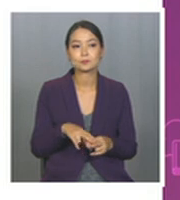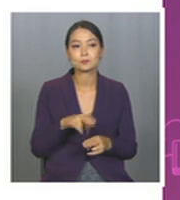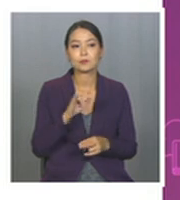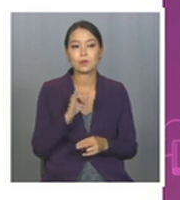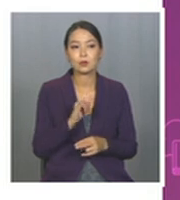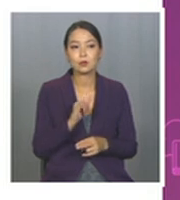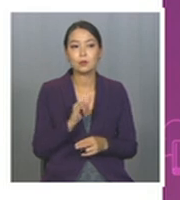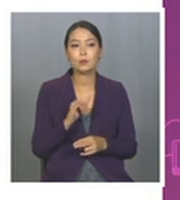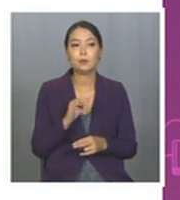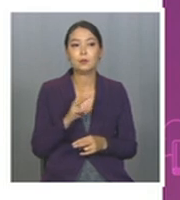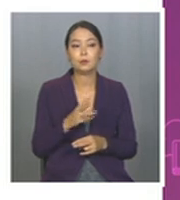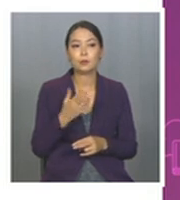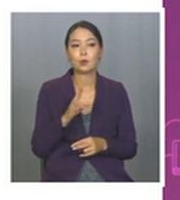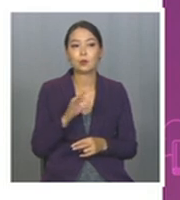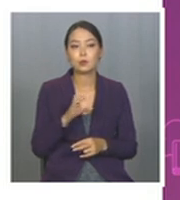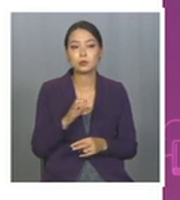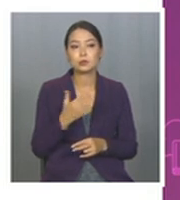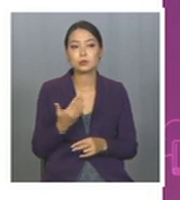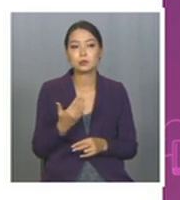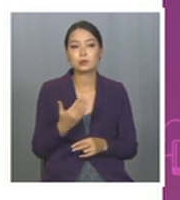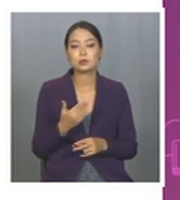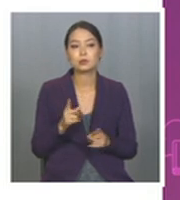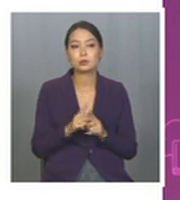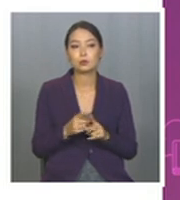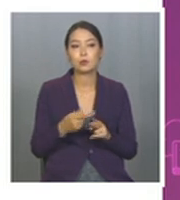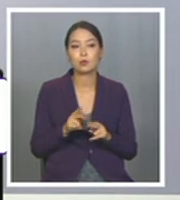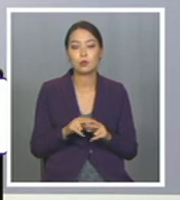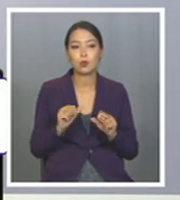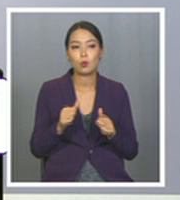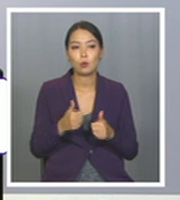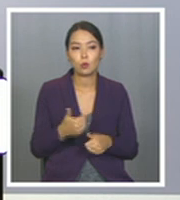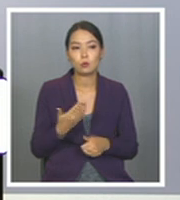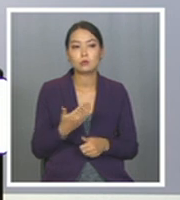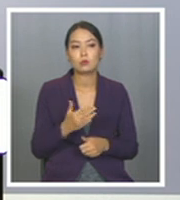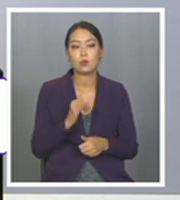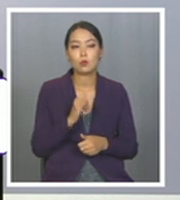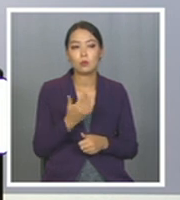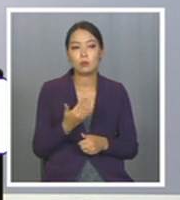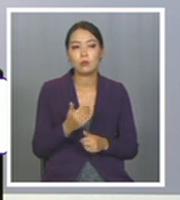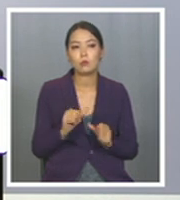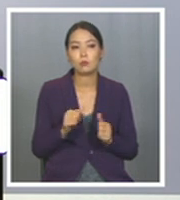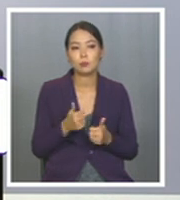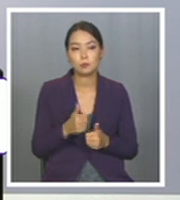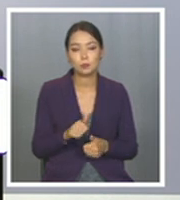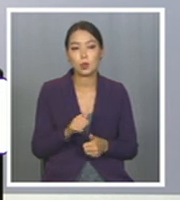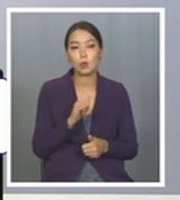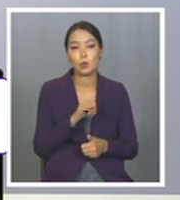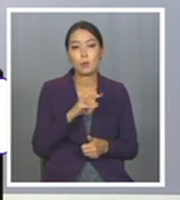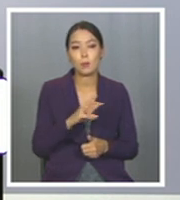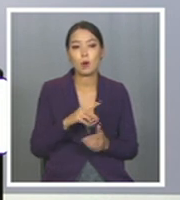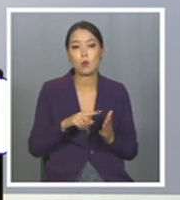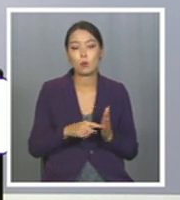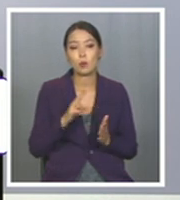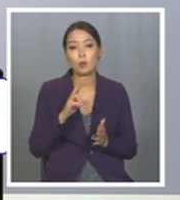косинус туындайды. Және қортқы формуламыз, кернеудің қортқы формуласы U макс көбейтілген